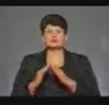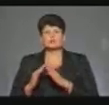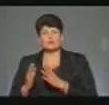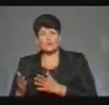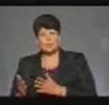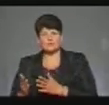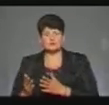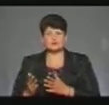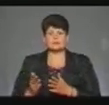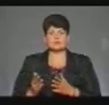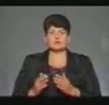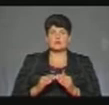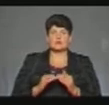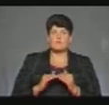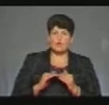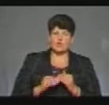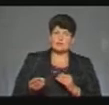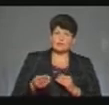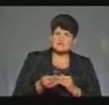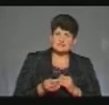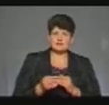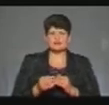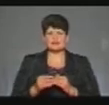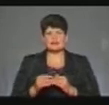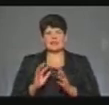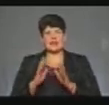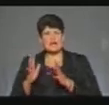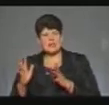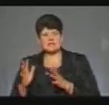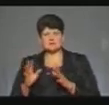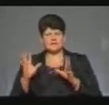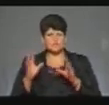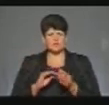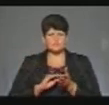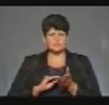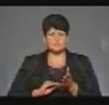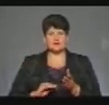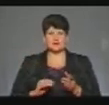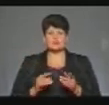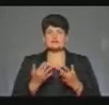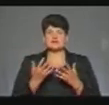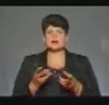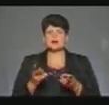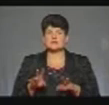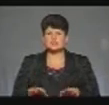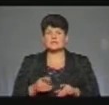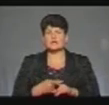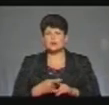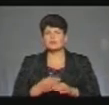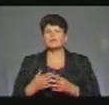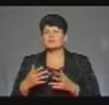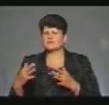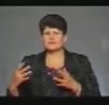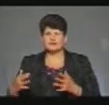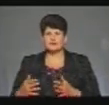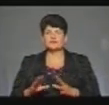нерухомість, засіяні поля, незасіяні поля, ліс, рілля, ну все повністю. Кількість залишених коренеплодів, картоплі і так далі, в залежності